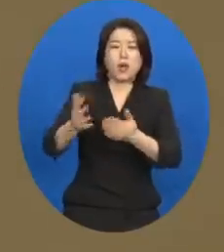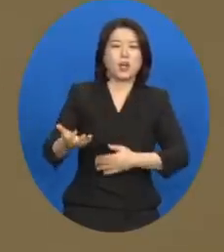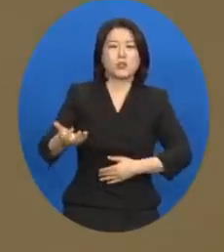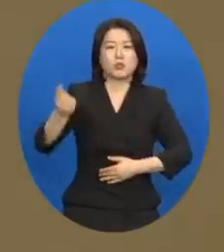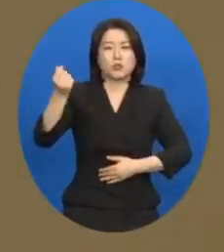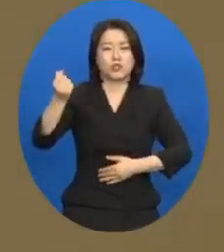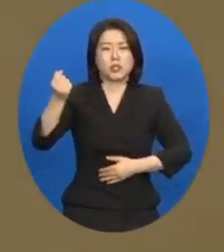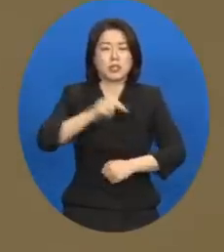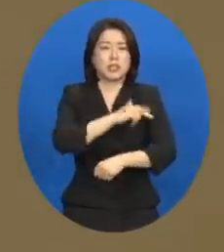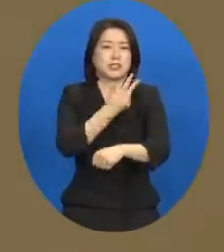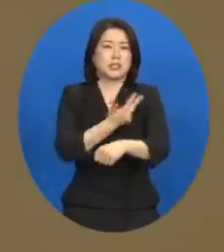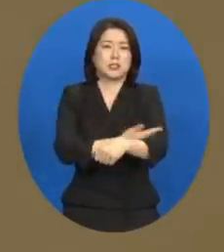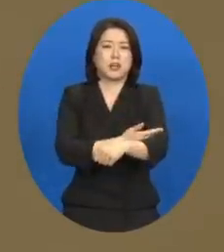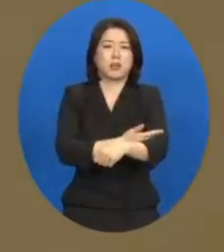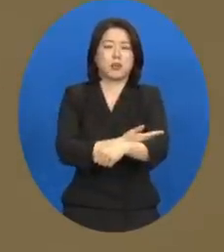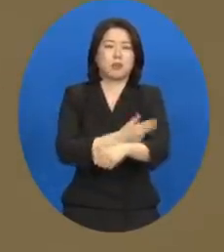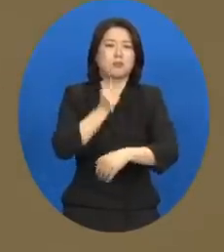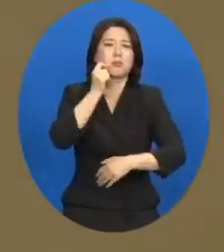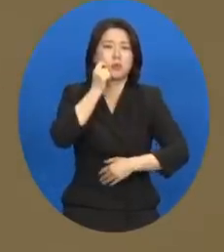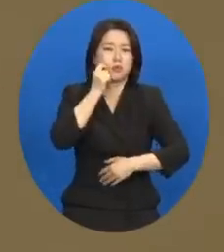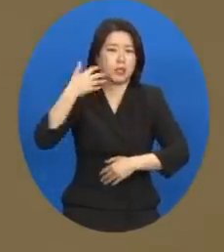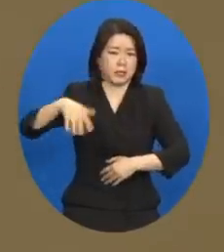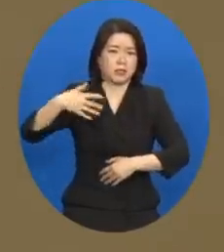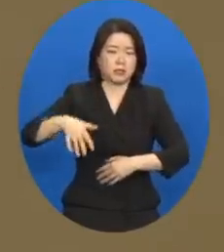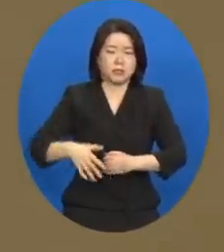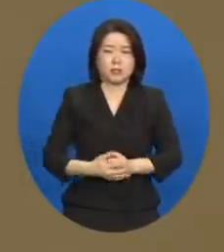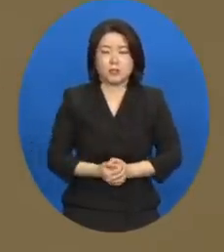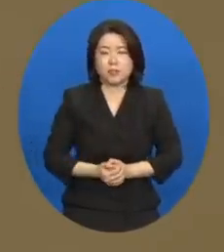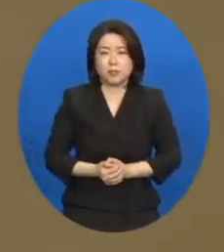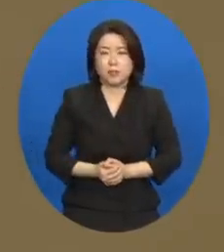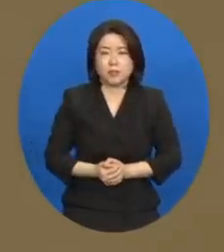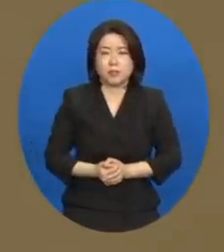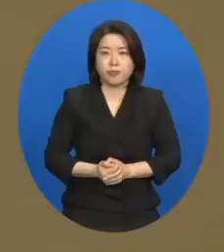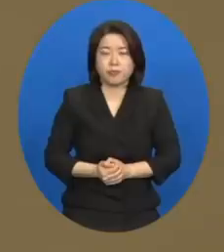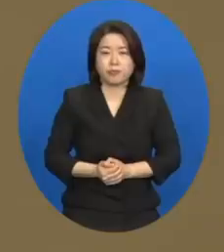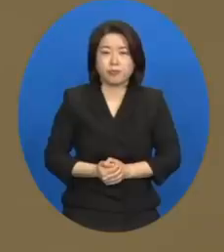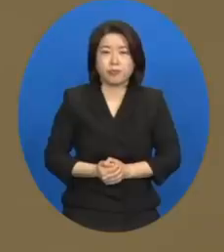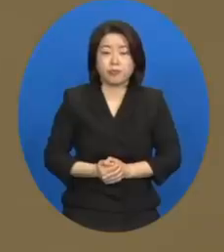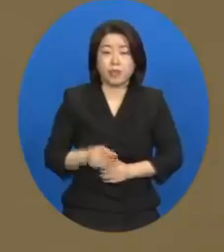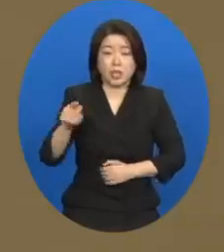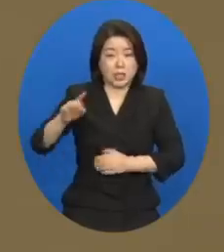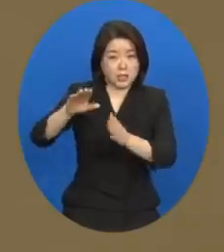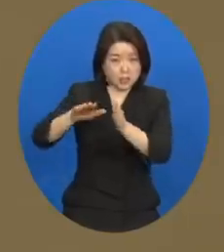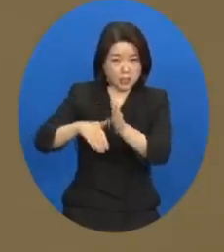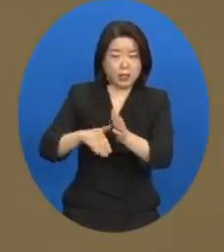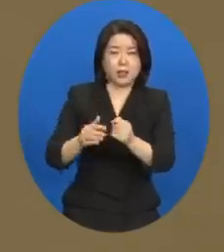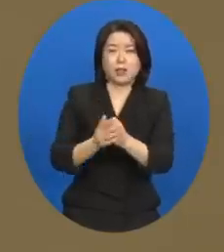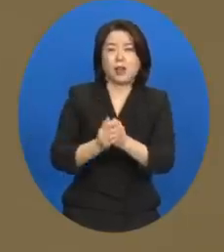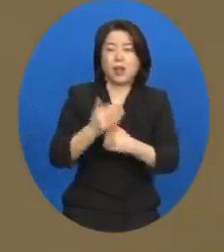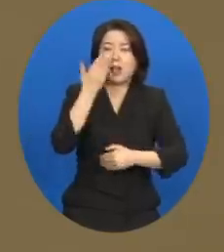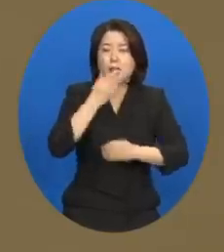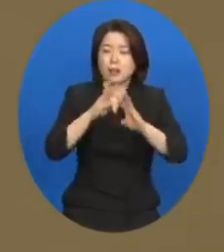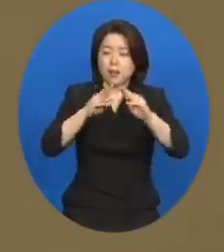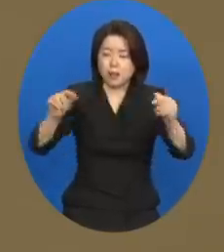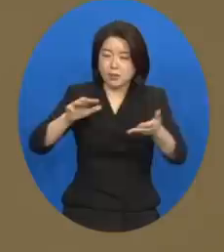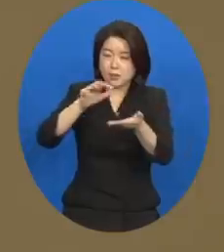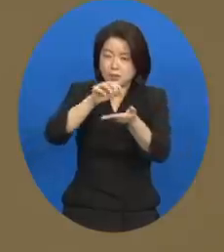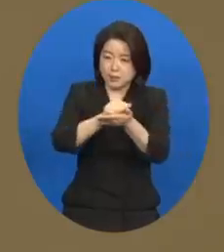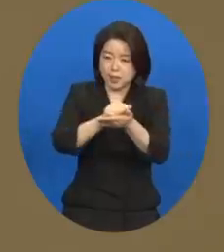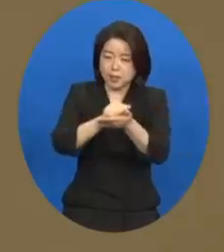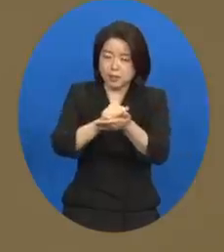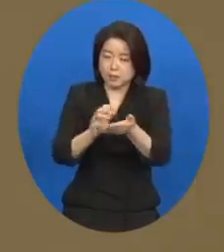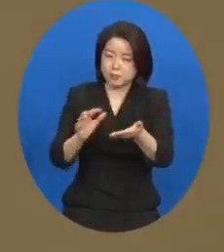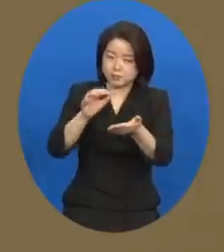있는 자격이 못 되는 겁니다. 사실 이 당시는 가나안 땅